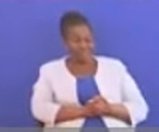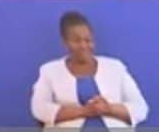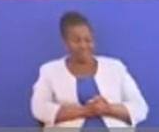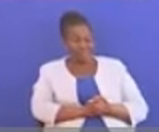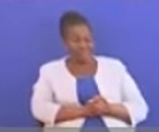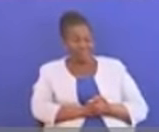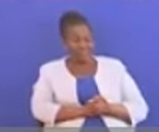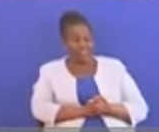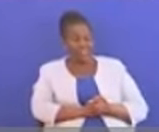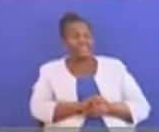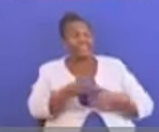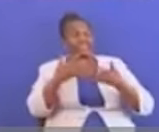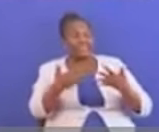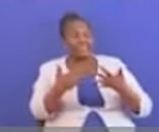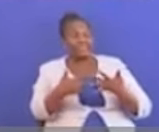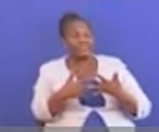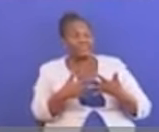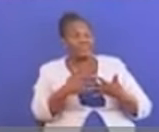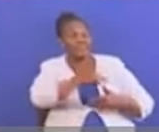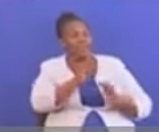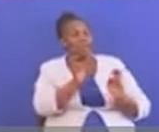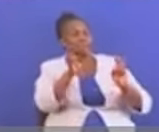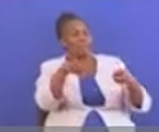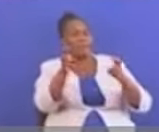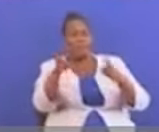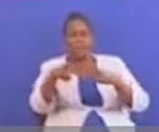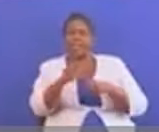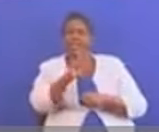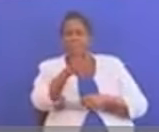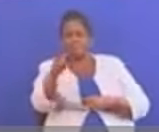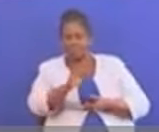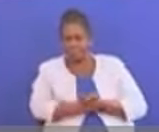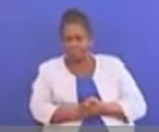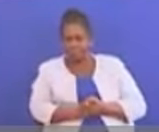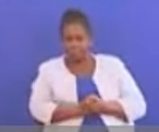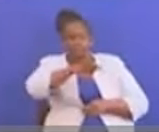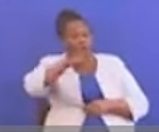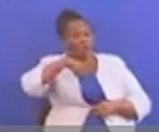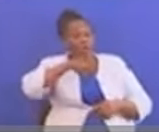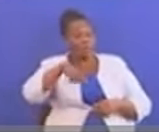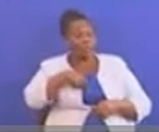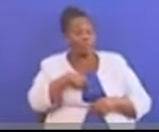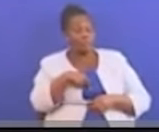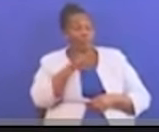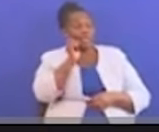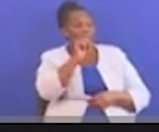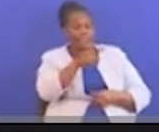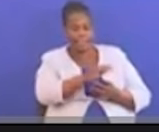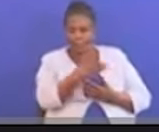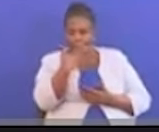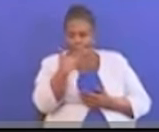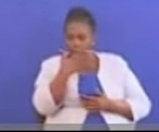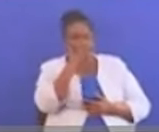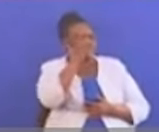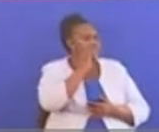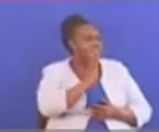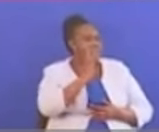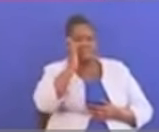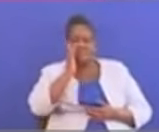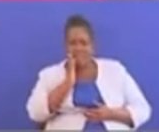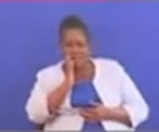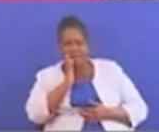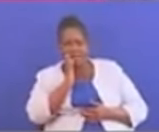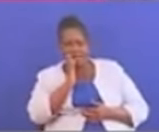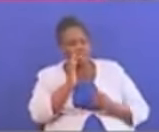na hasa katika mkoa wetu wa Iringa, imetokea hata vijana kwa vijana wanabakana wenyewe kwa wenyewe ambao wako chini ya umri wa